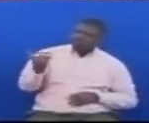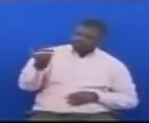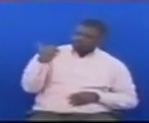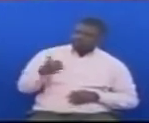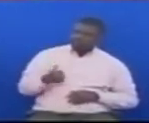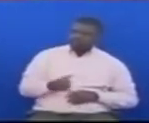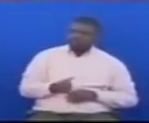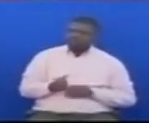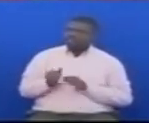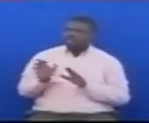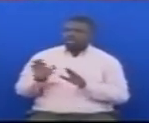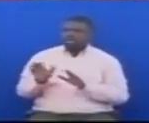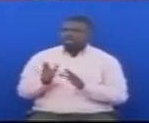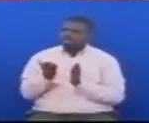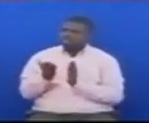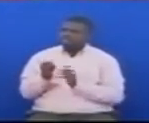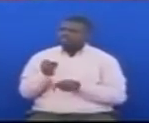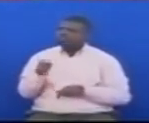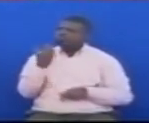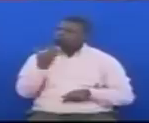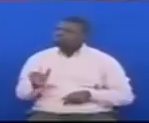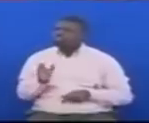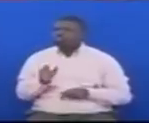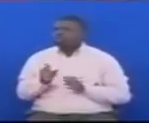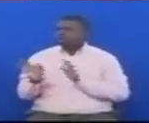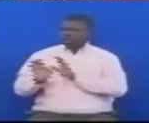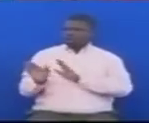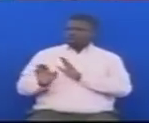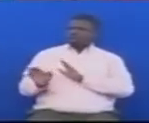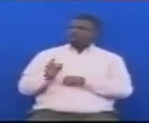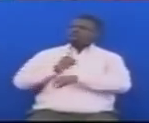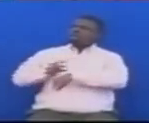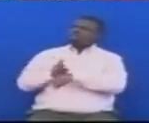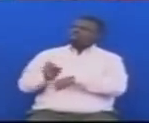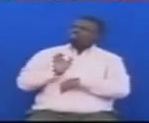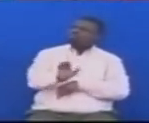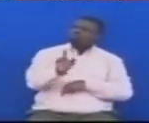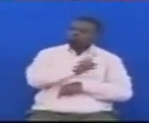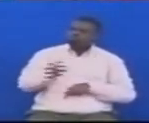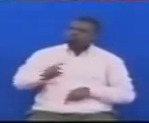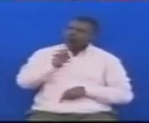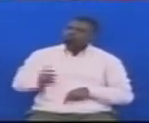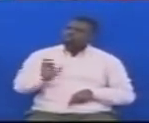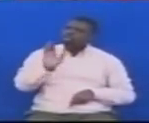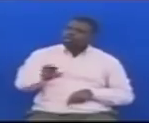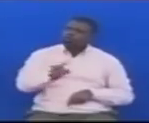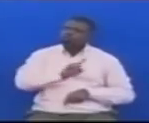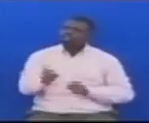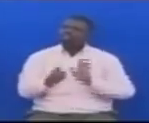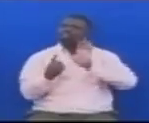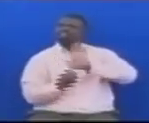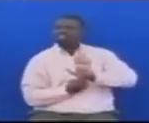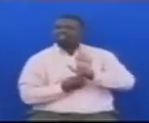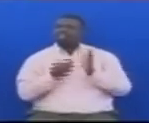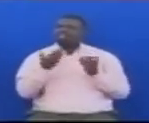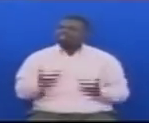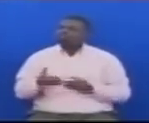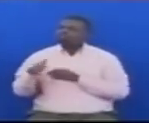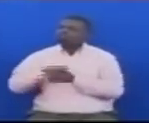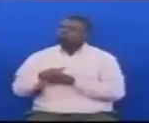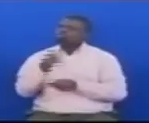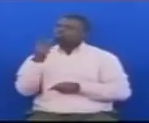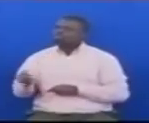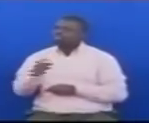kidogo, tafadhali naomba takwimu kidogo. Sasa siwezi kukupa dakika za kwako. Swali lako peke yake ni dakika 6. Sasa ukitumia dakika 2